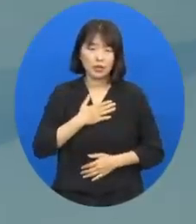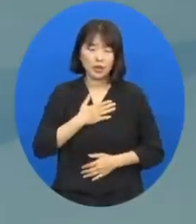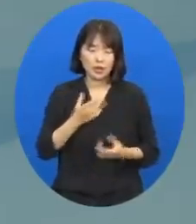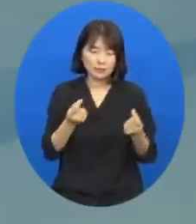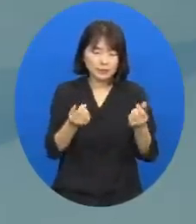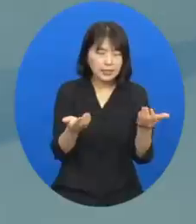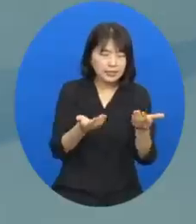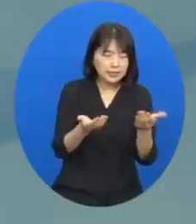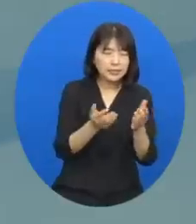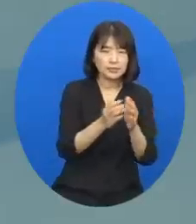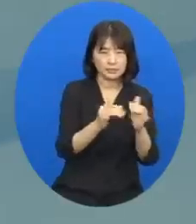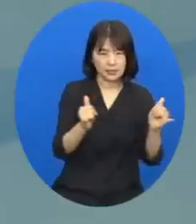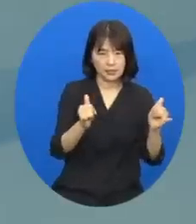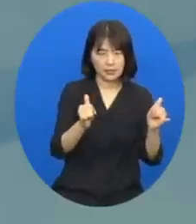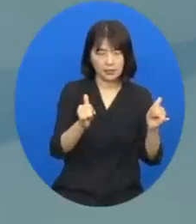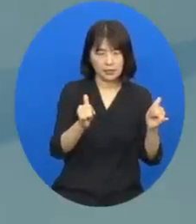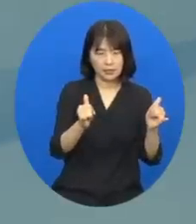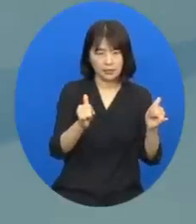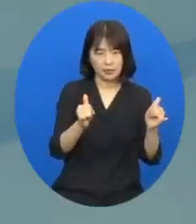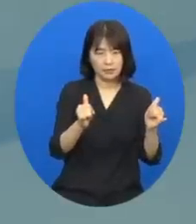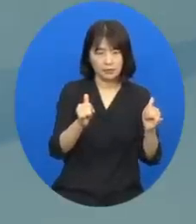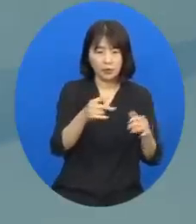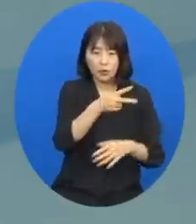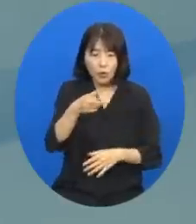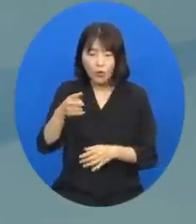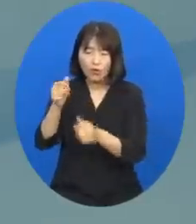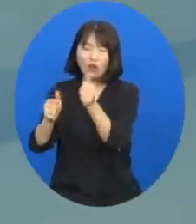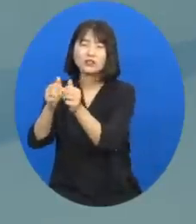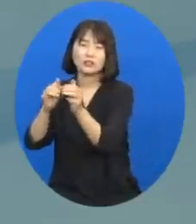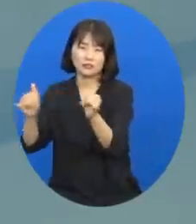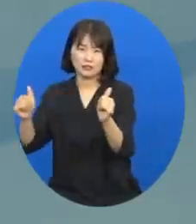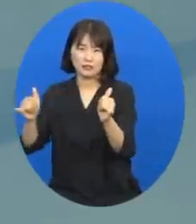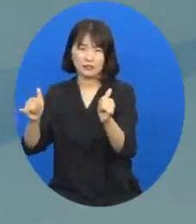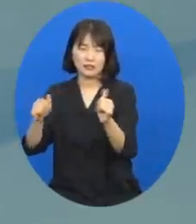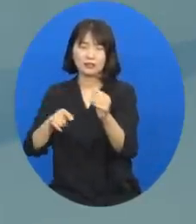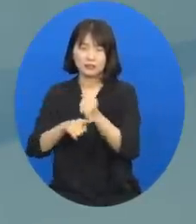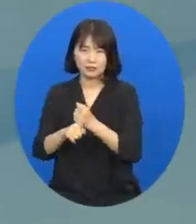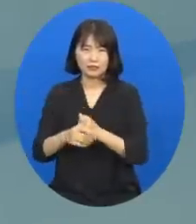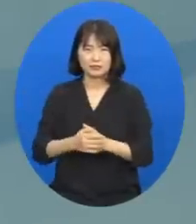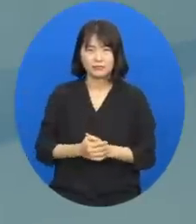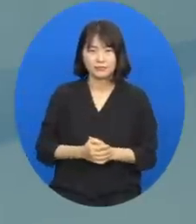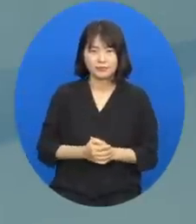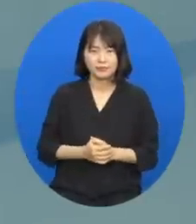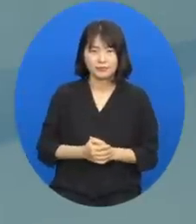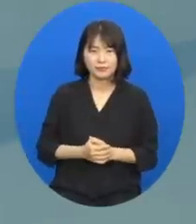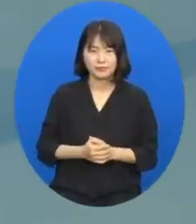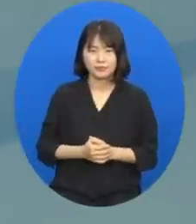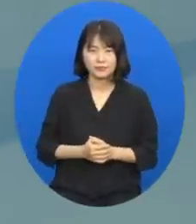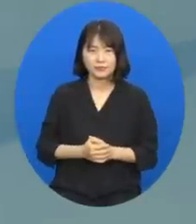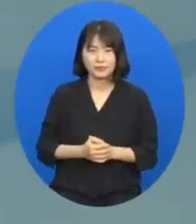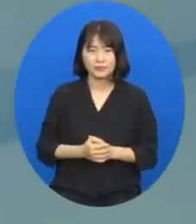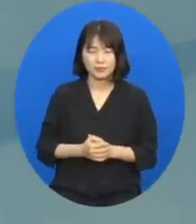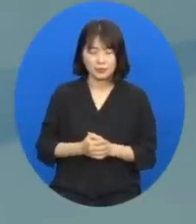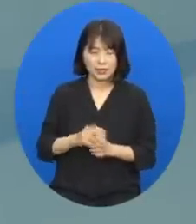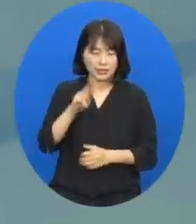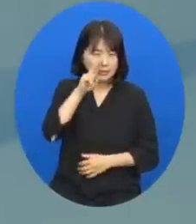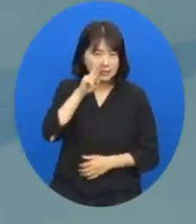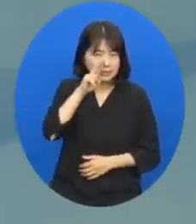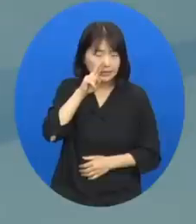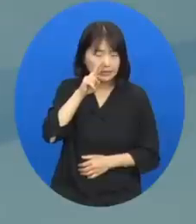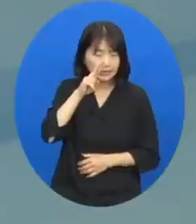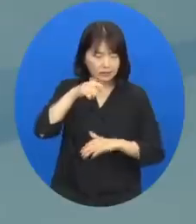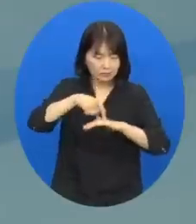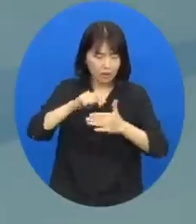하는 사람 그들이 경쟁자 라는 것이죠 이것이 바로 라이벌에 어머니의 그래서 이식 있으면 언제 오느냐